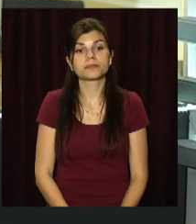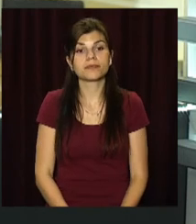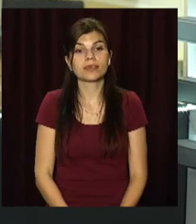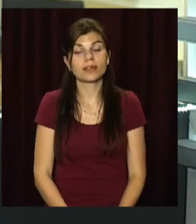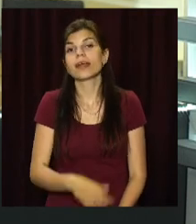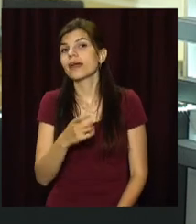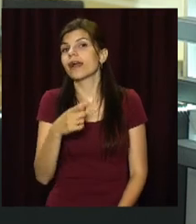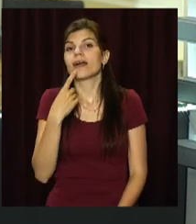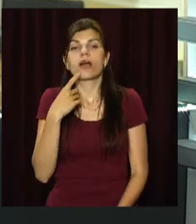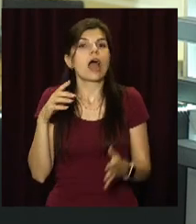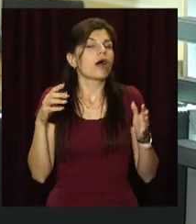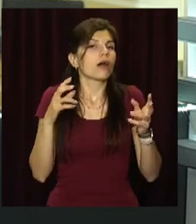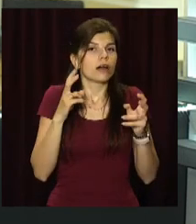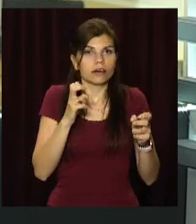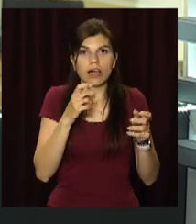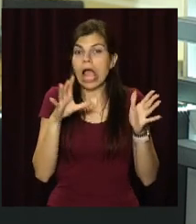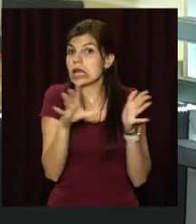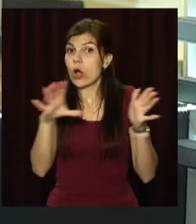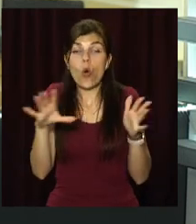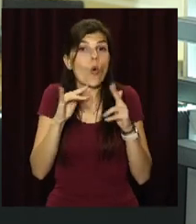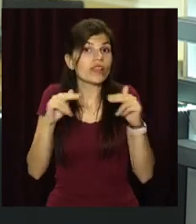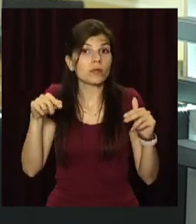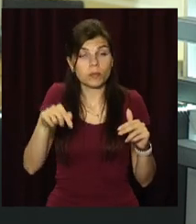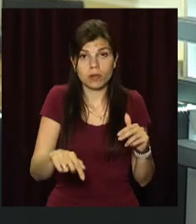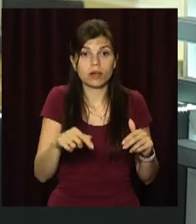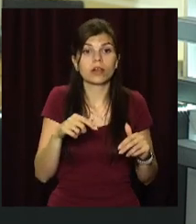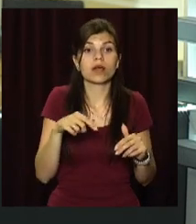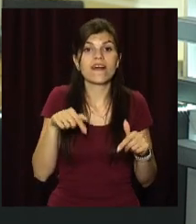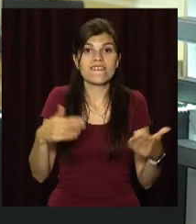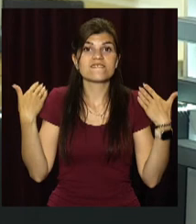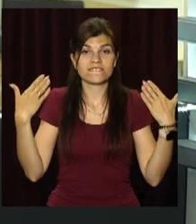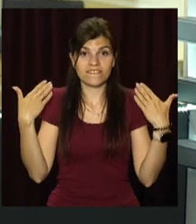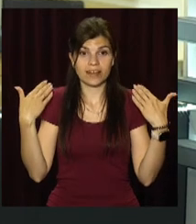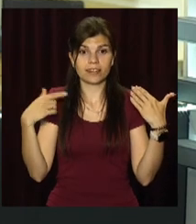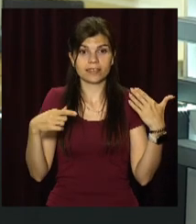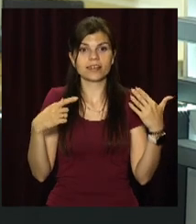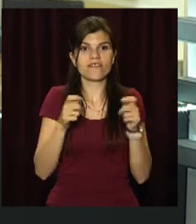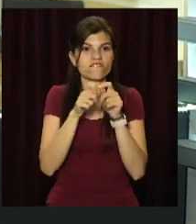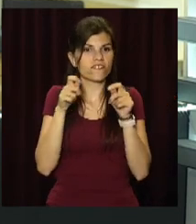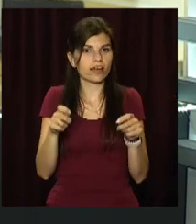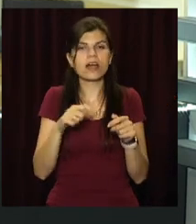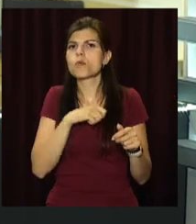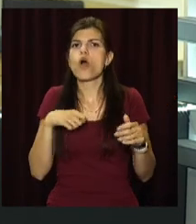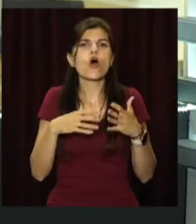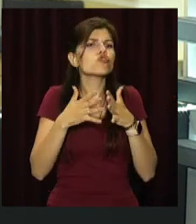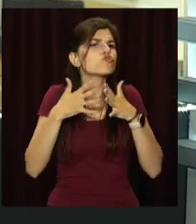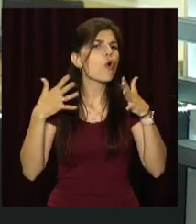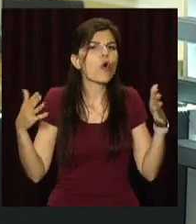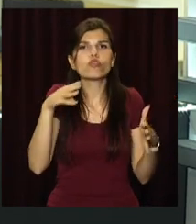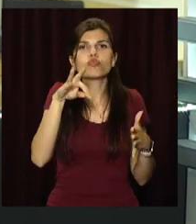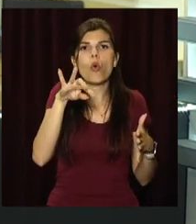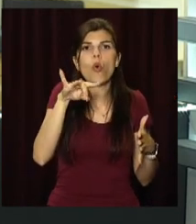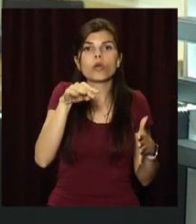Черговий гастрономічний рекорд зафіксували у Дніпрі. Цими вихідними літній сезон урочисто відкрили найдовшим в Україні